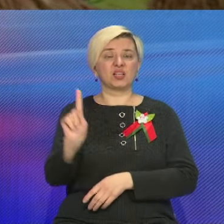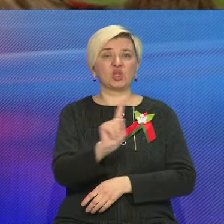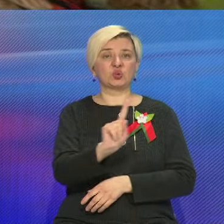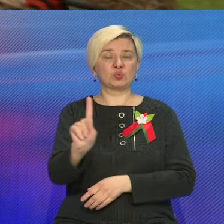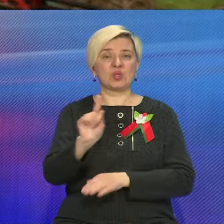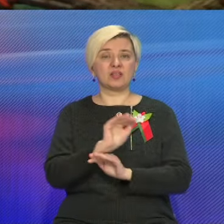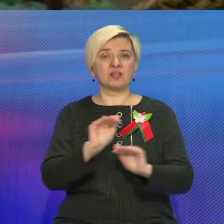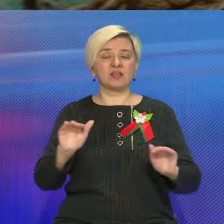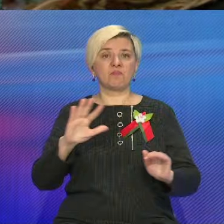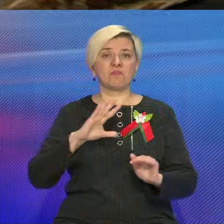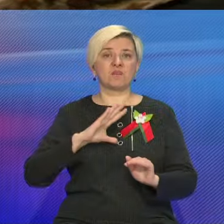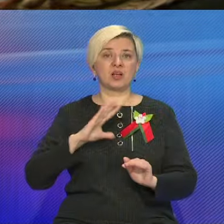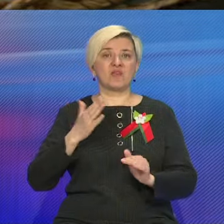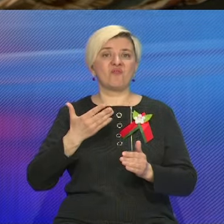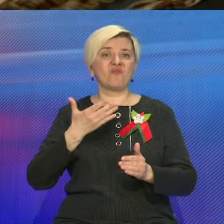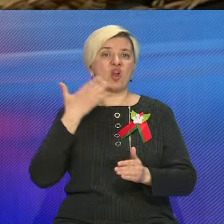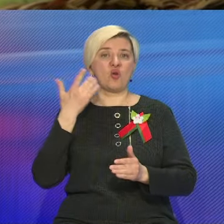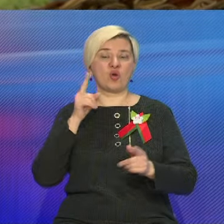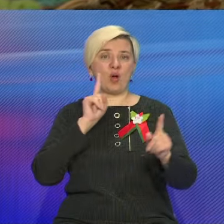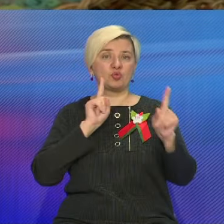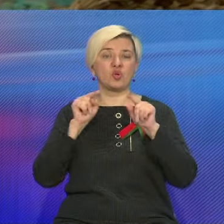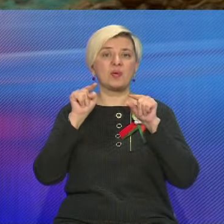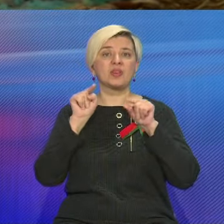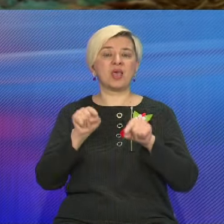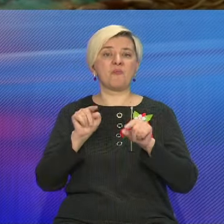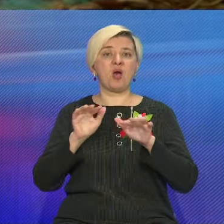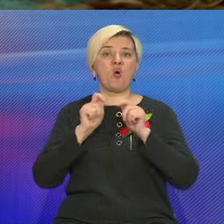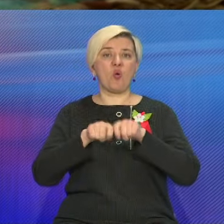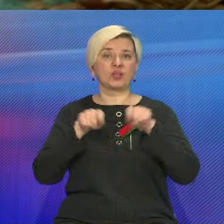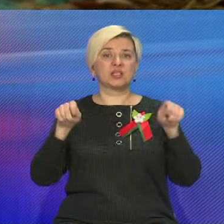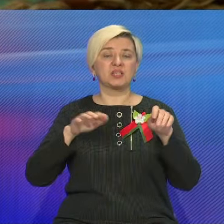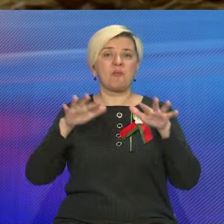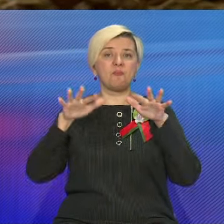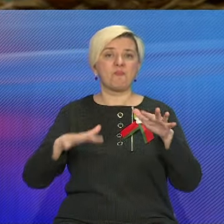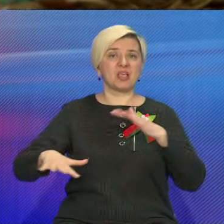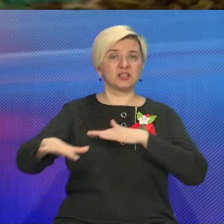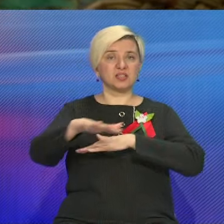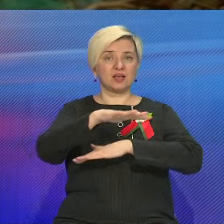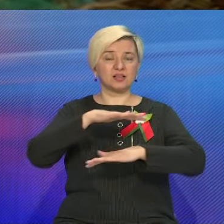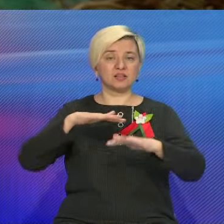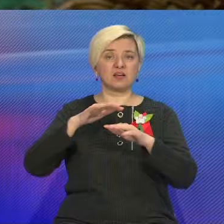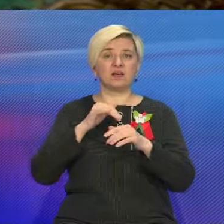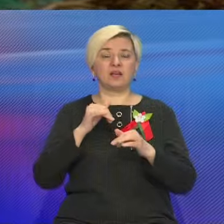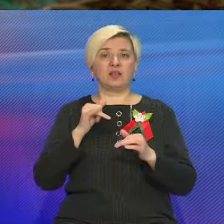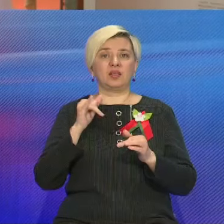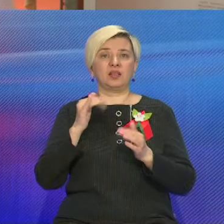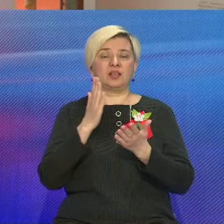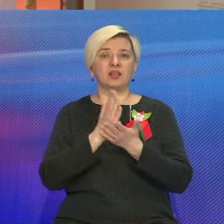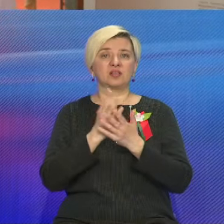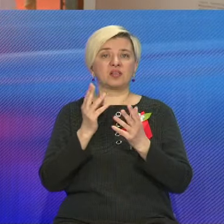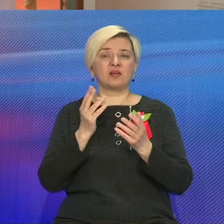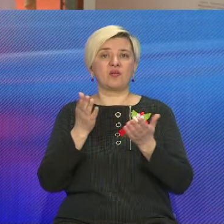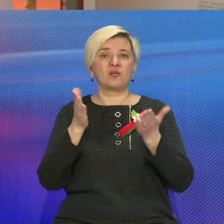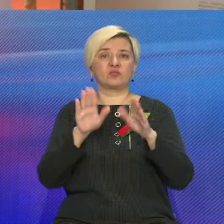были где-то в легком шоке. Там открытая местность, пригорки, вот, импровизированные обгоревшие срубы. При